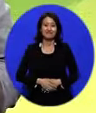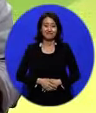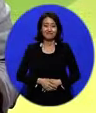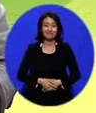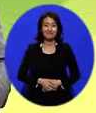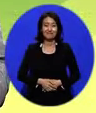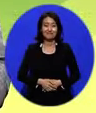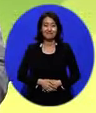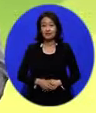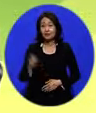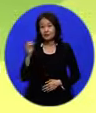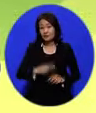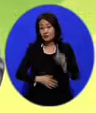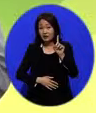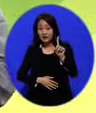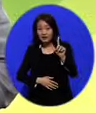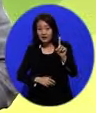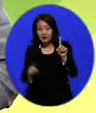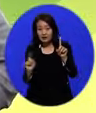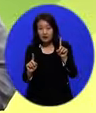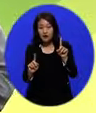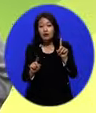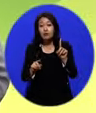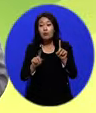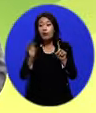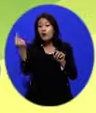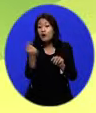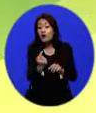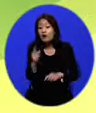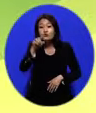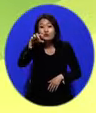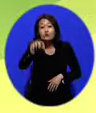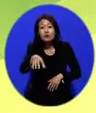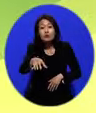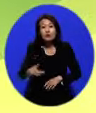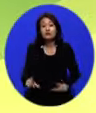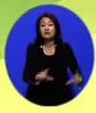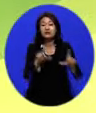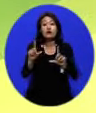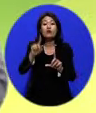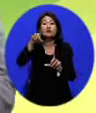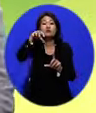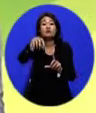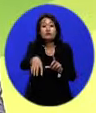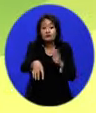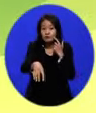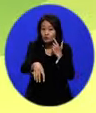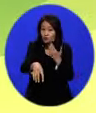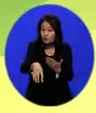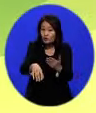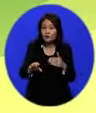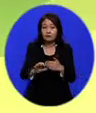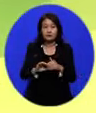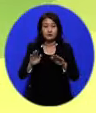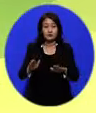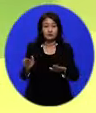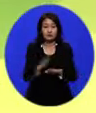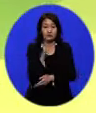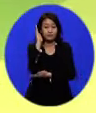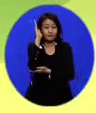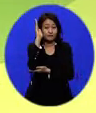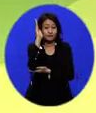네. 또 하나 더 한다면은 어디서 오셨어요? 어디서 사세요? 라는 질문도 하나 더 하게 되면 자, 이 시간 저랑 강의하는